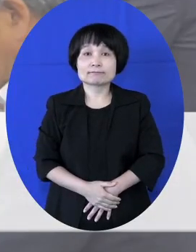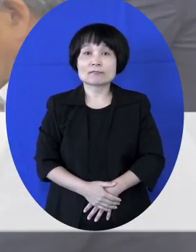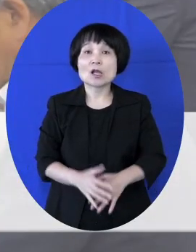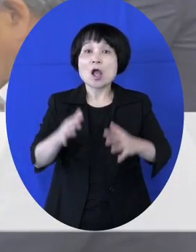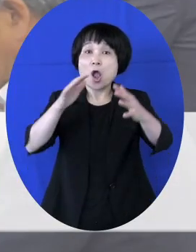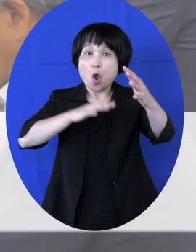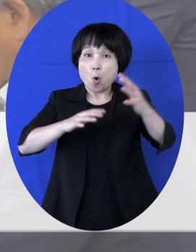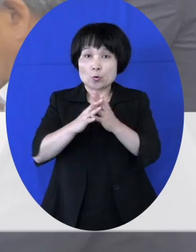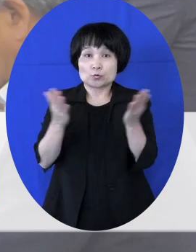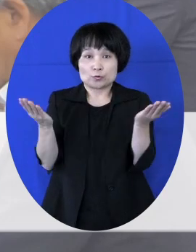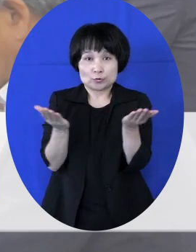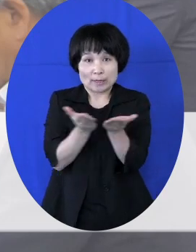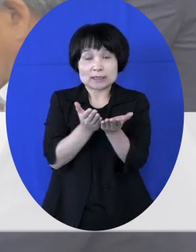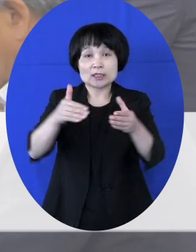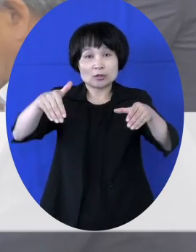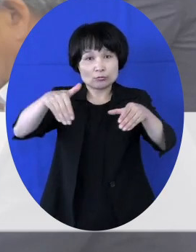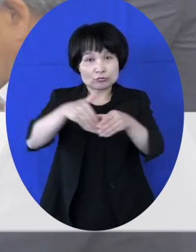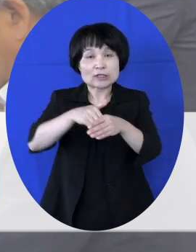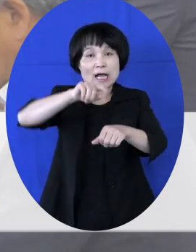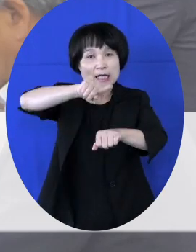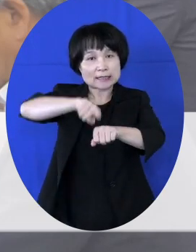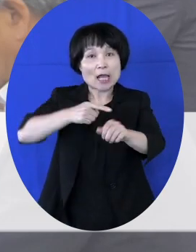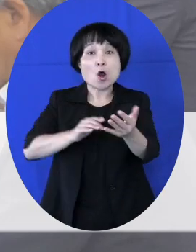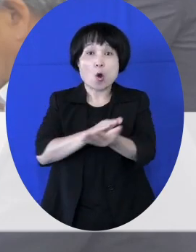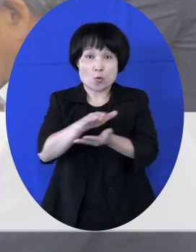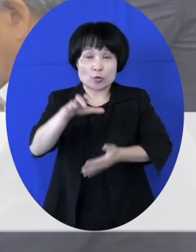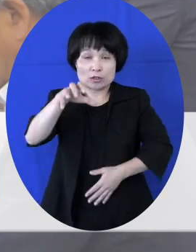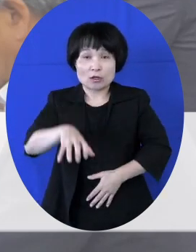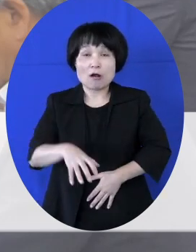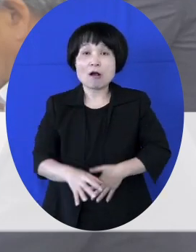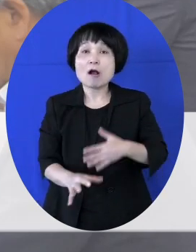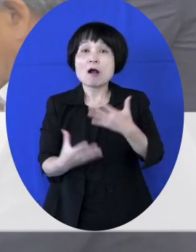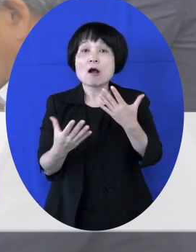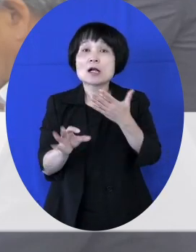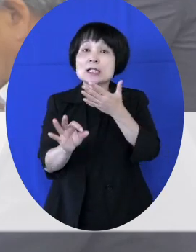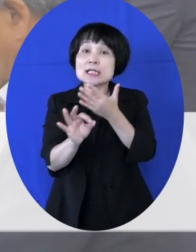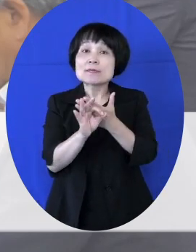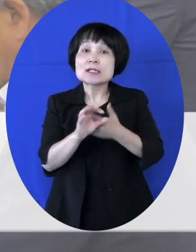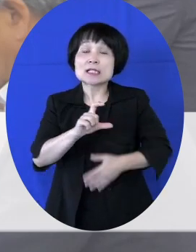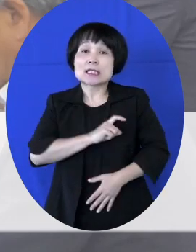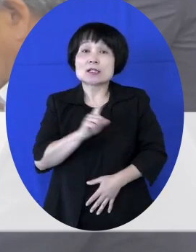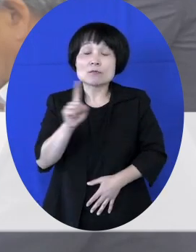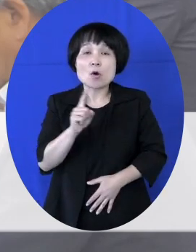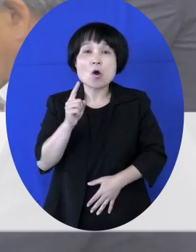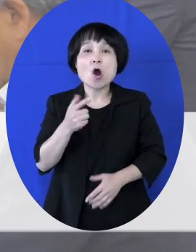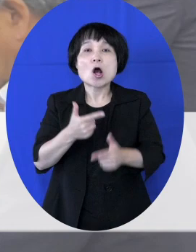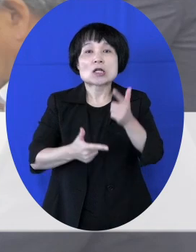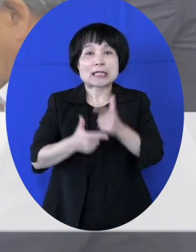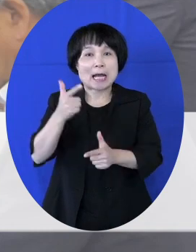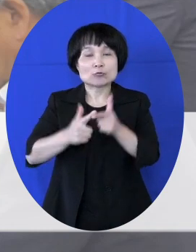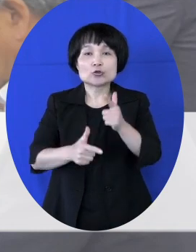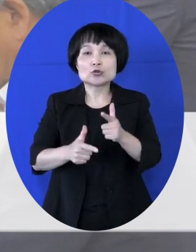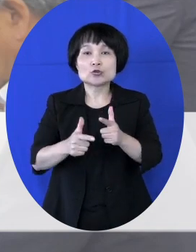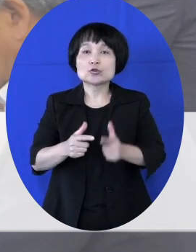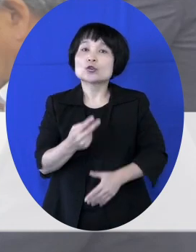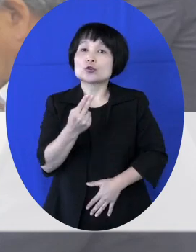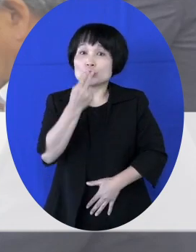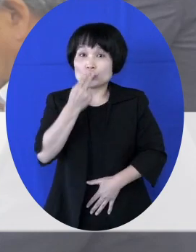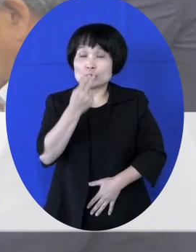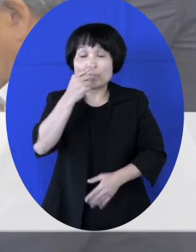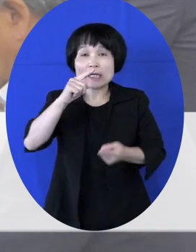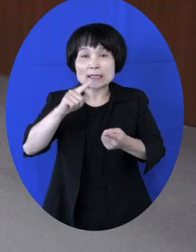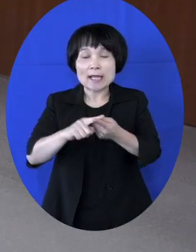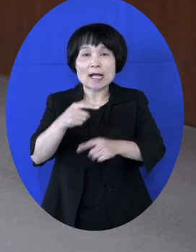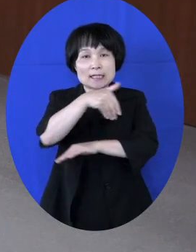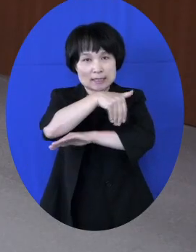공주형 생태문화환경 놀이터, 가칭 나무숲공원의 설계용역 최종 보고회가 지난 4일 시청 중회의실에서